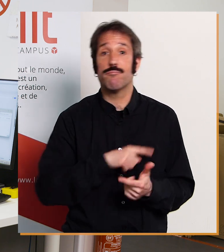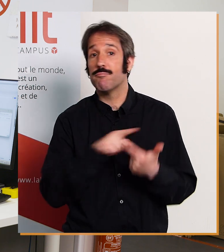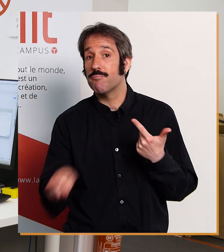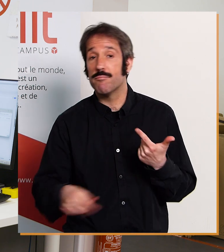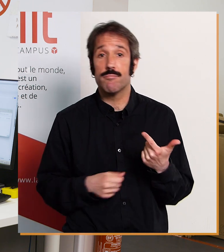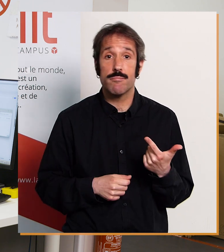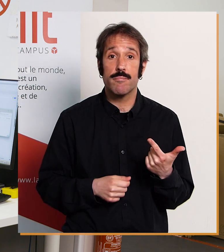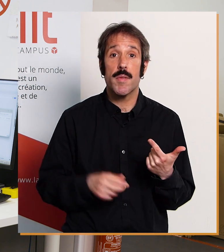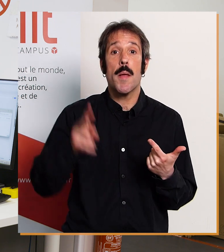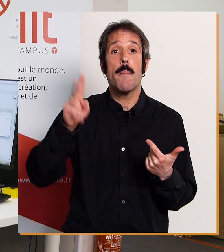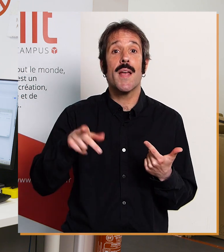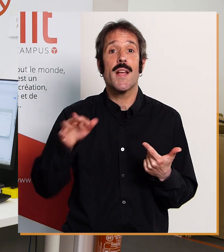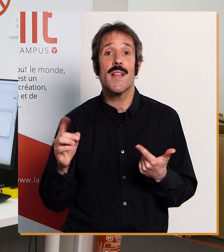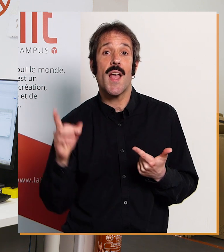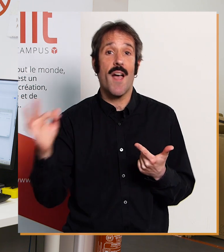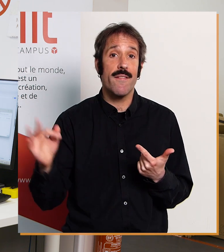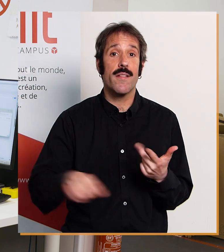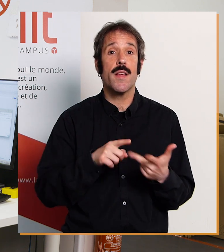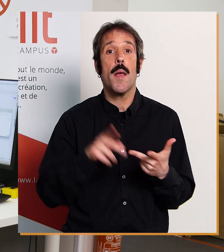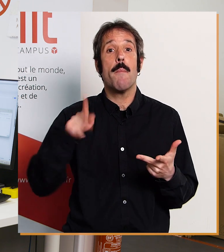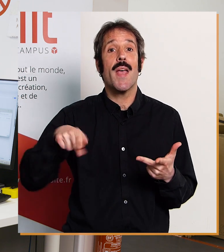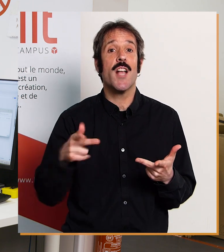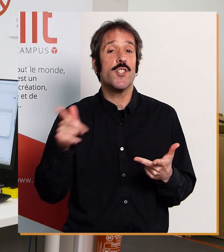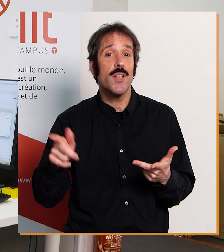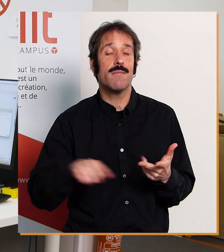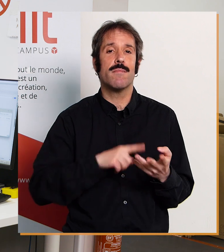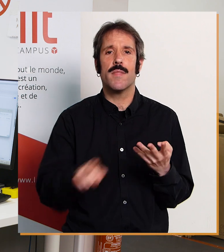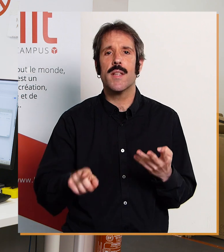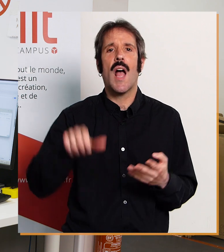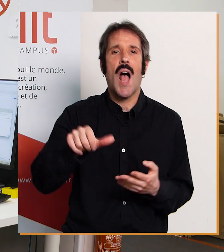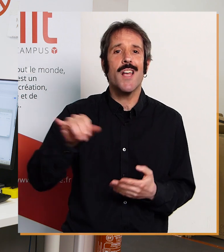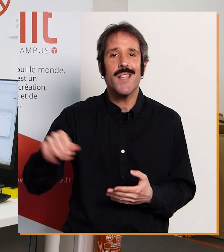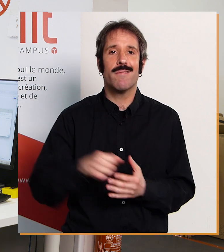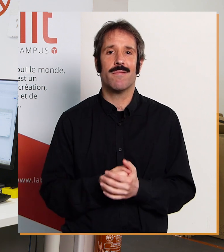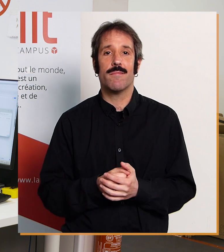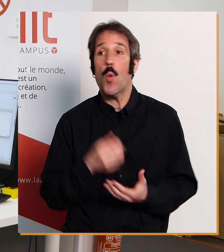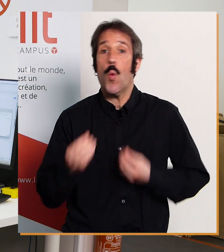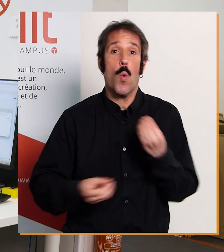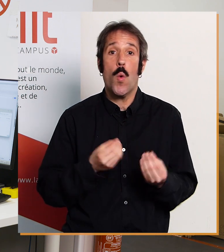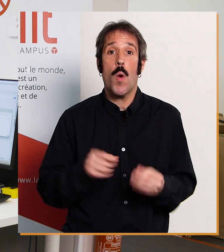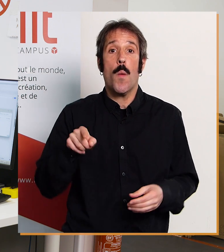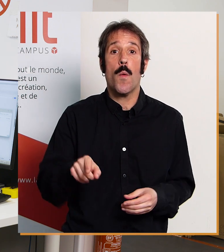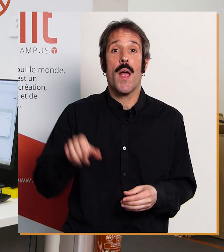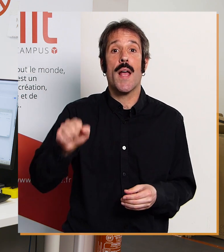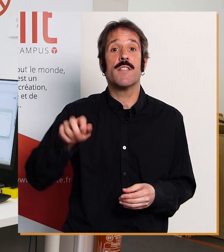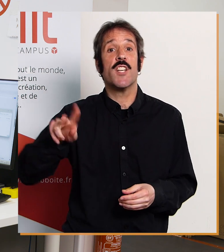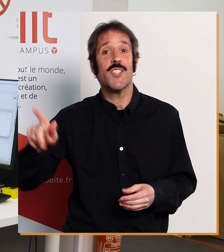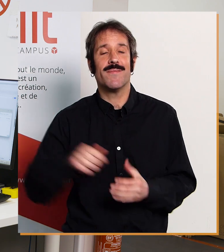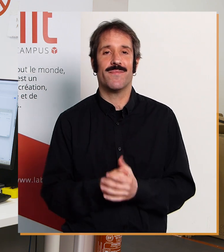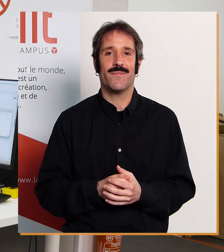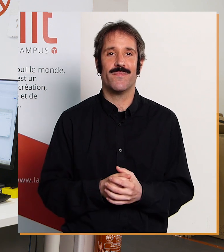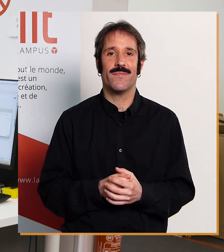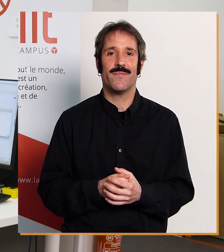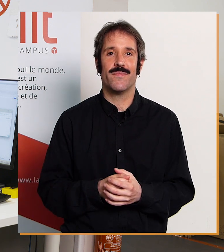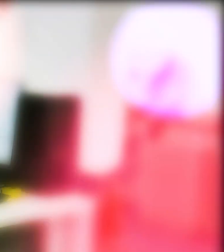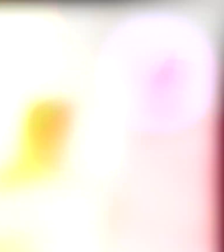type .jpeg, en .pdf, en .png, en .ai ou alors en